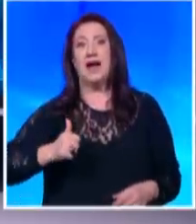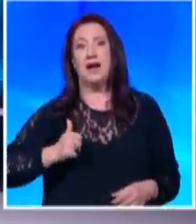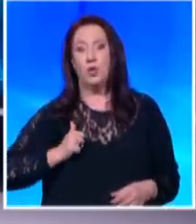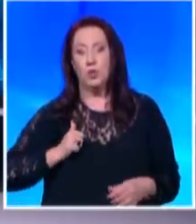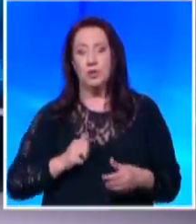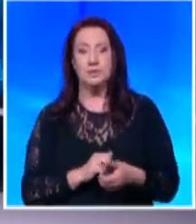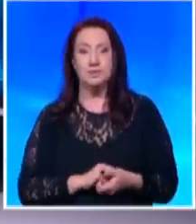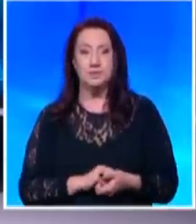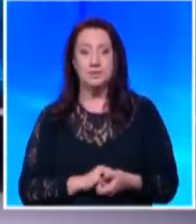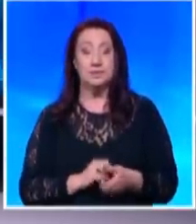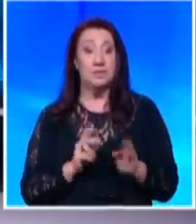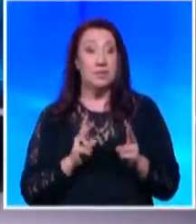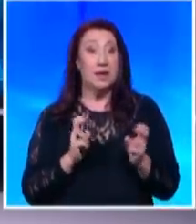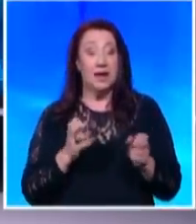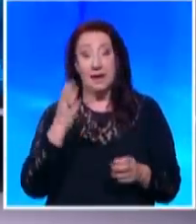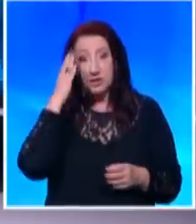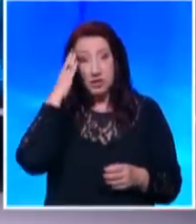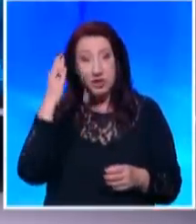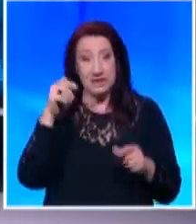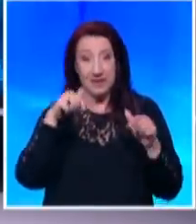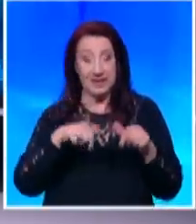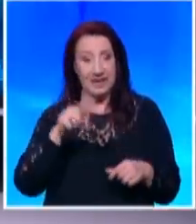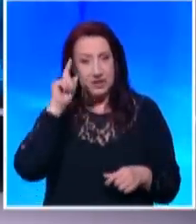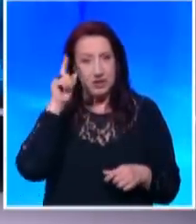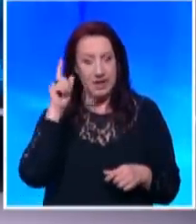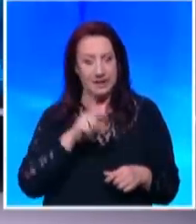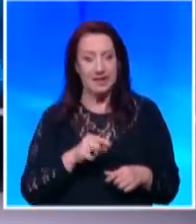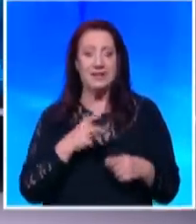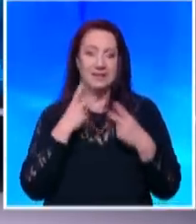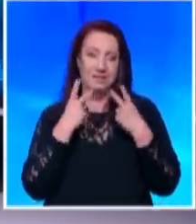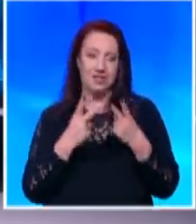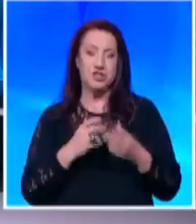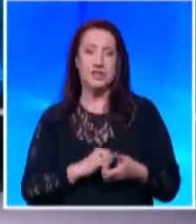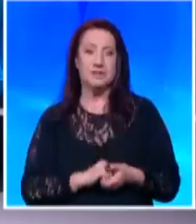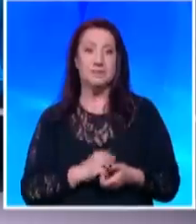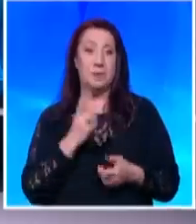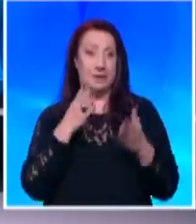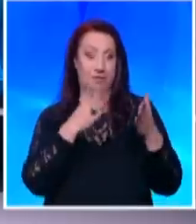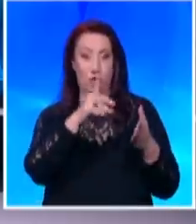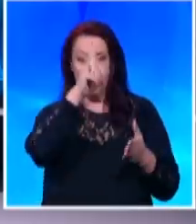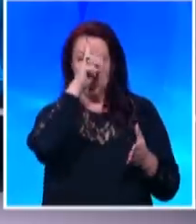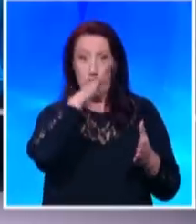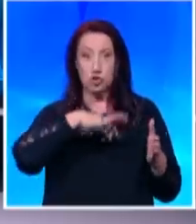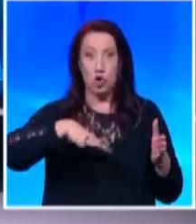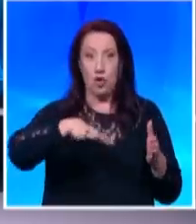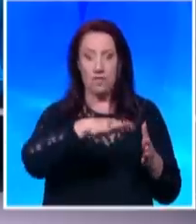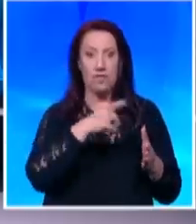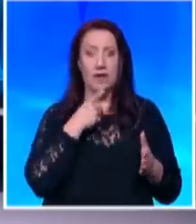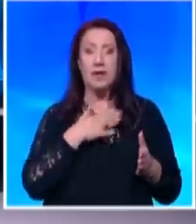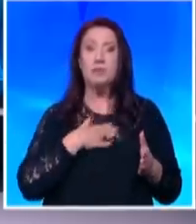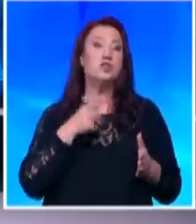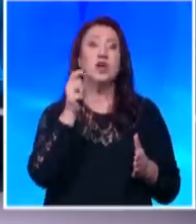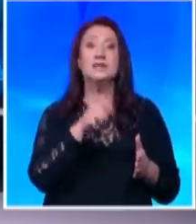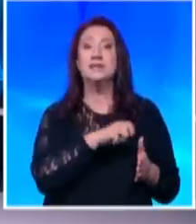Как беше отбелязан днешният ден у нас и в Европа, обобщават сега в емисията. Първо към София, където забраната на шествието